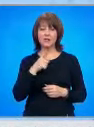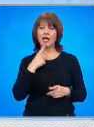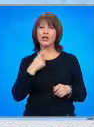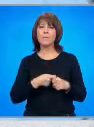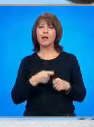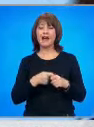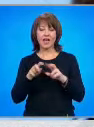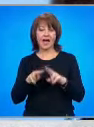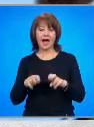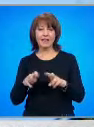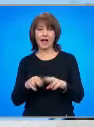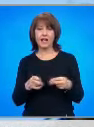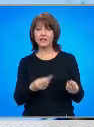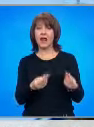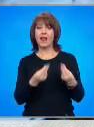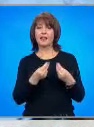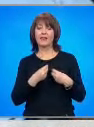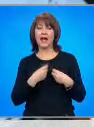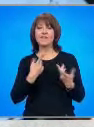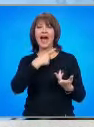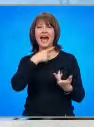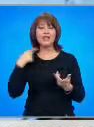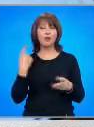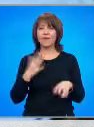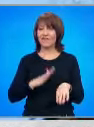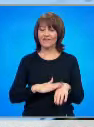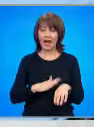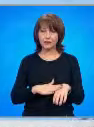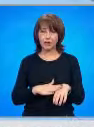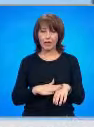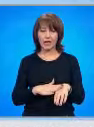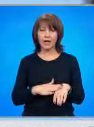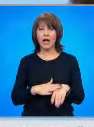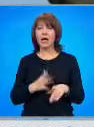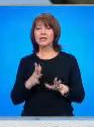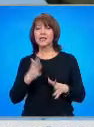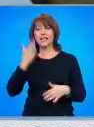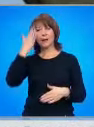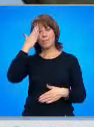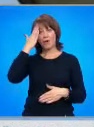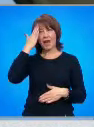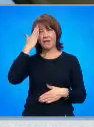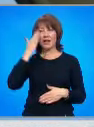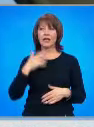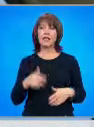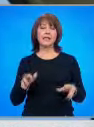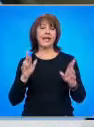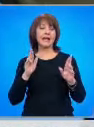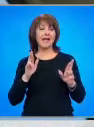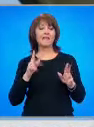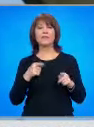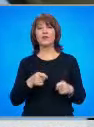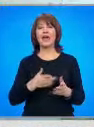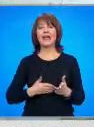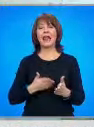прави анализ. Той дава съответните рискови фактори, които са за съответното заболяване. И се надяваме това да бъде